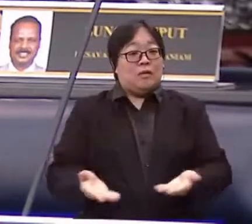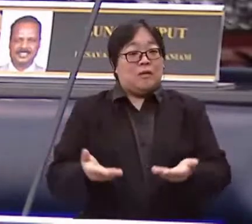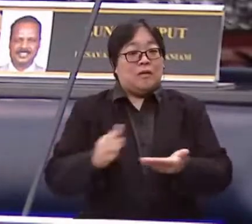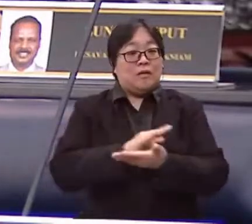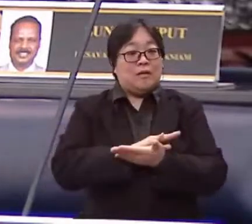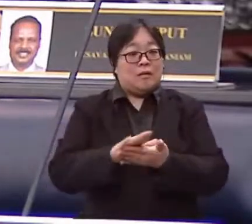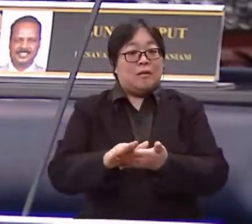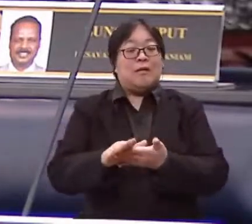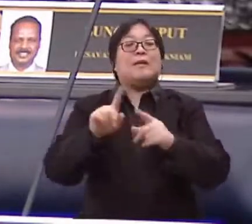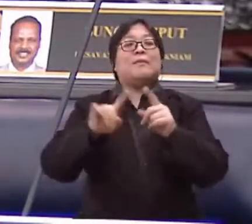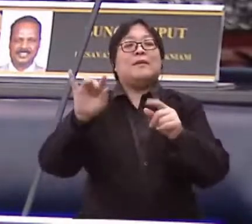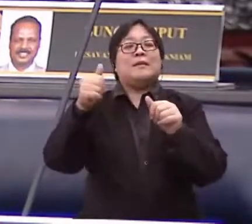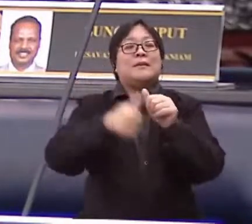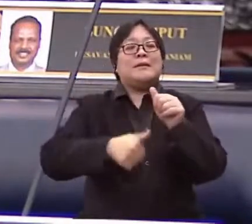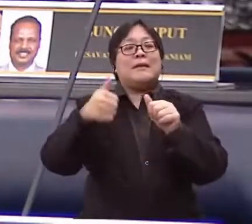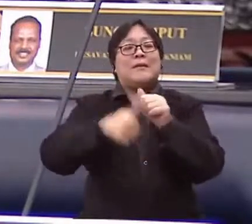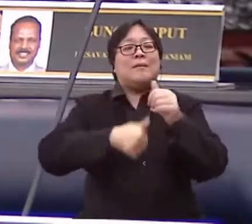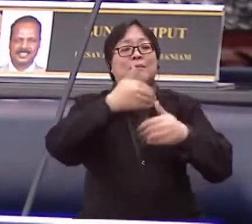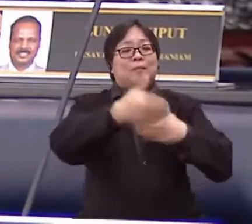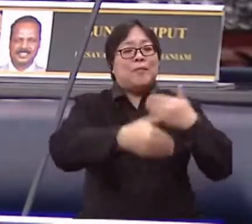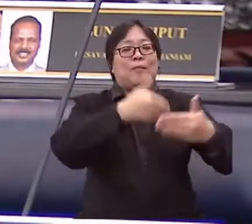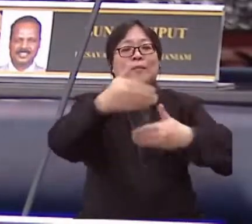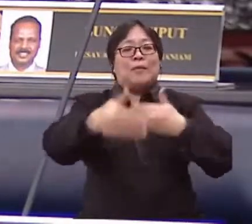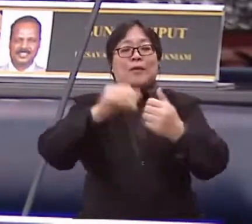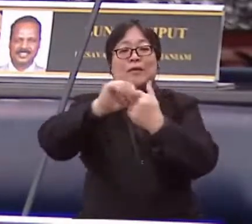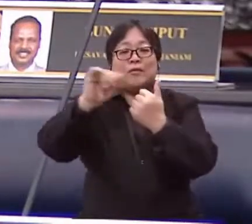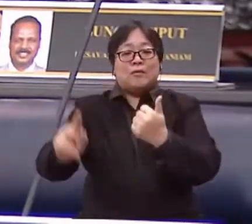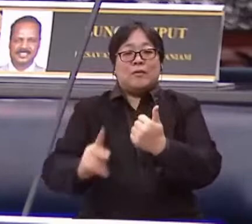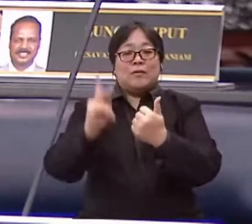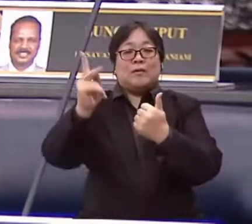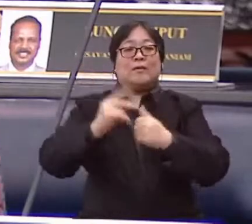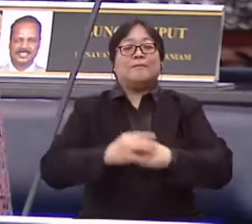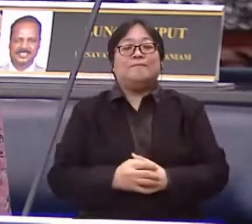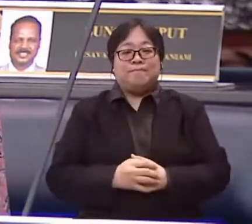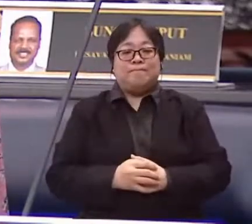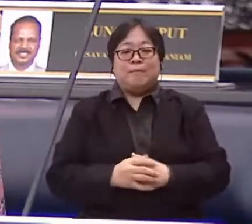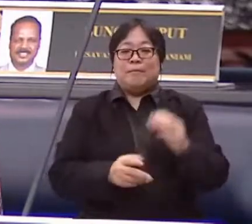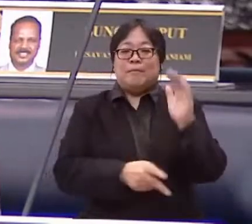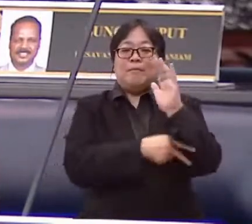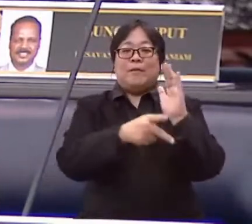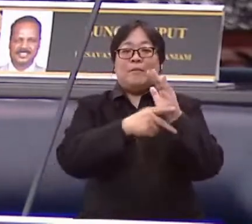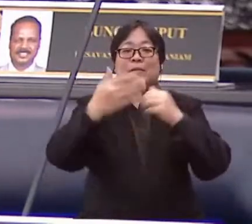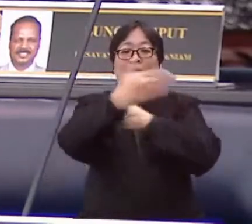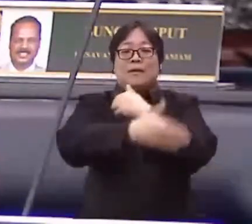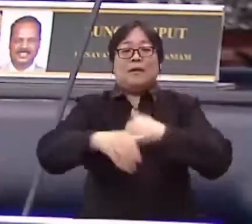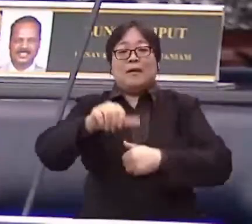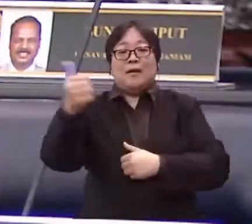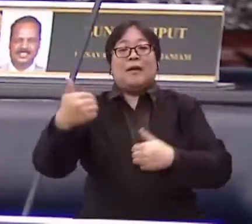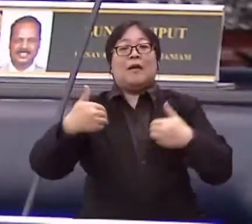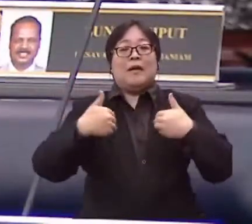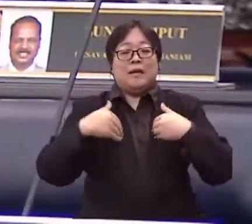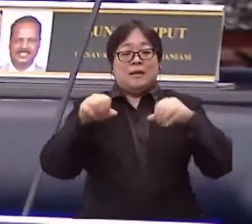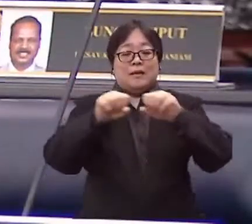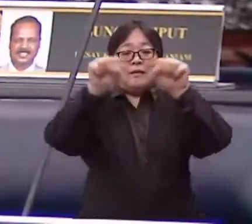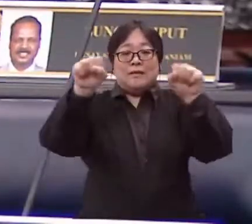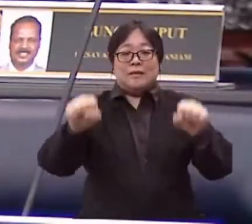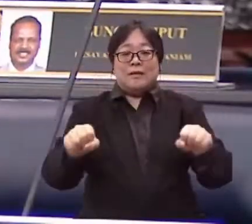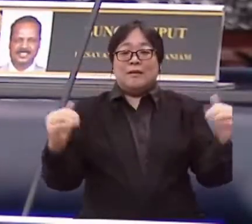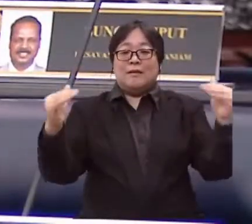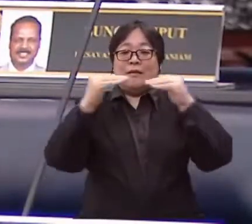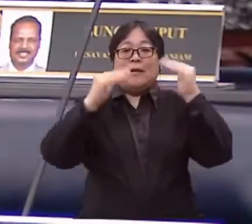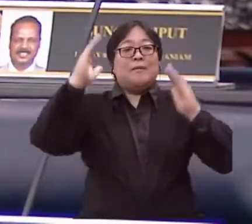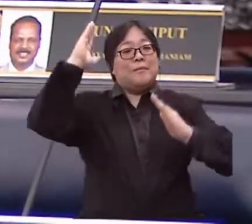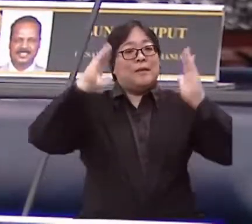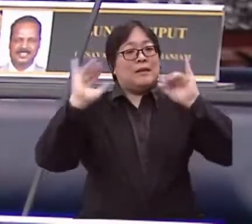tetapi juga di setiap posting jawatan kuasa di palima negara lain yang mempunyai sistem yang sama dengan